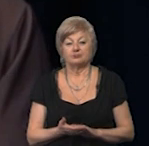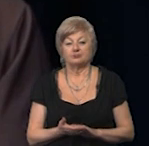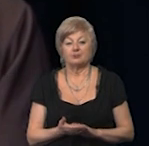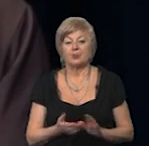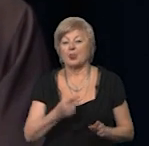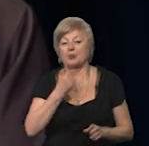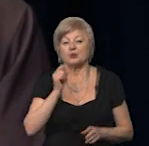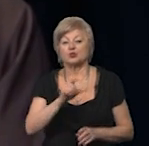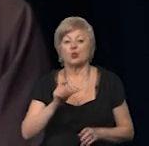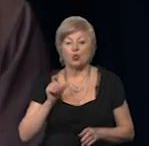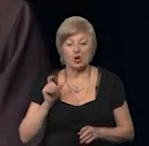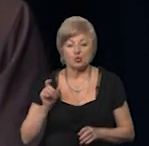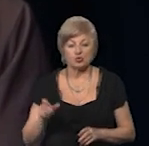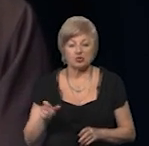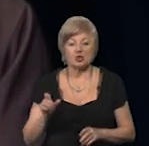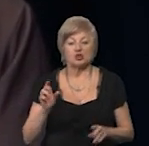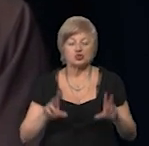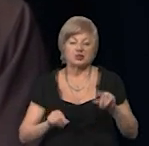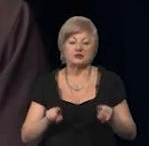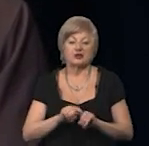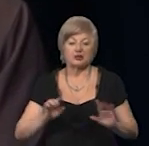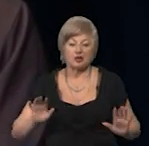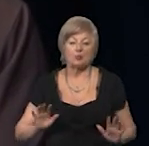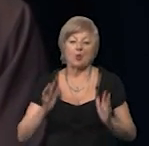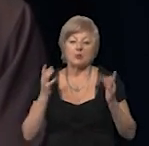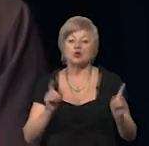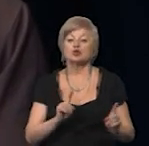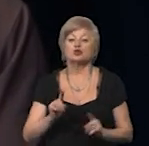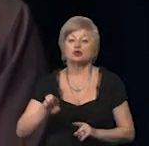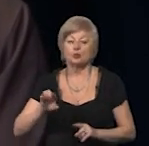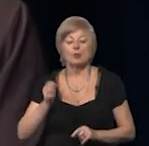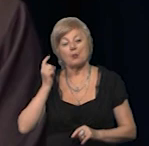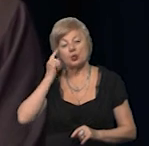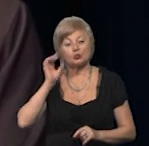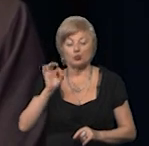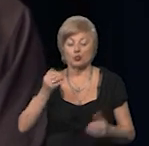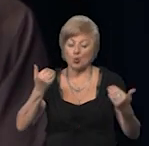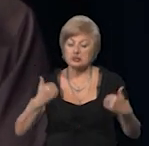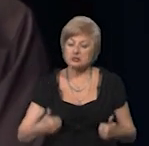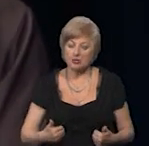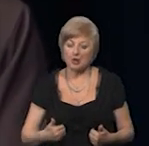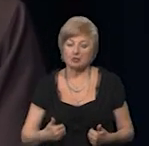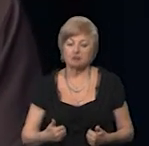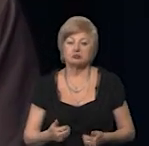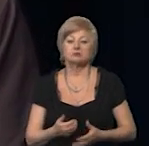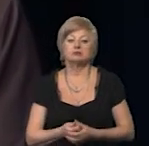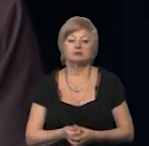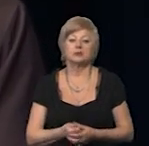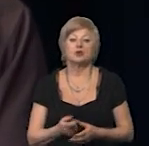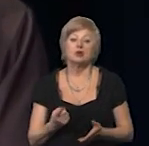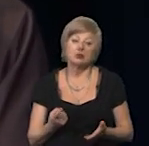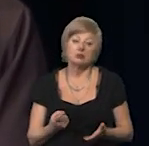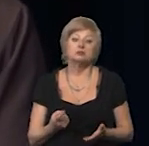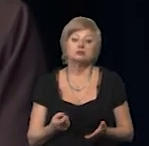багато людей вважають, що такі моменти даються для того, щоб щось подумати про своє життя, як ти живеш, там